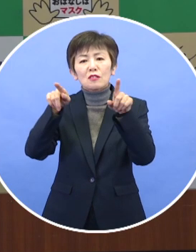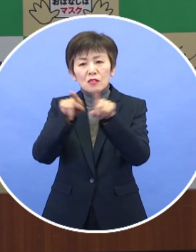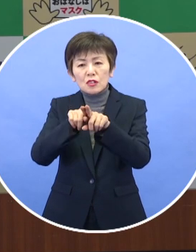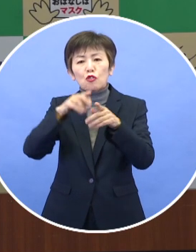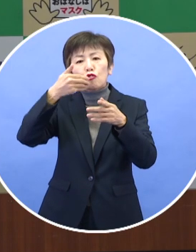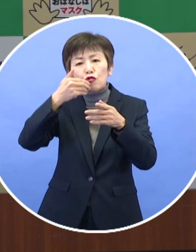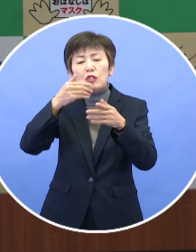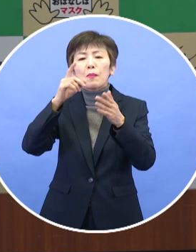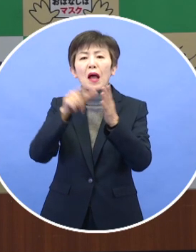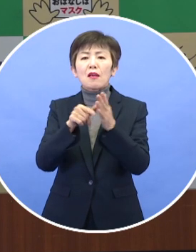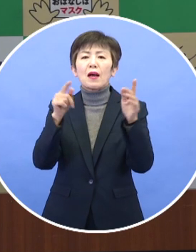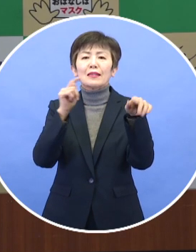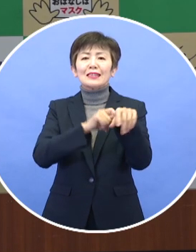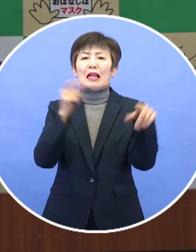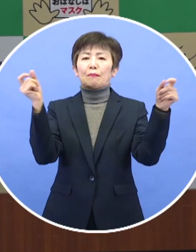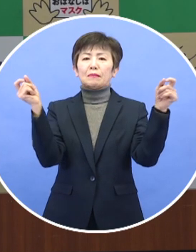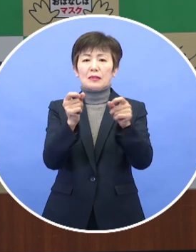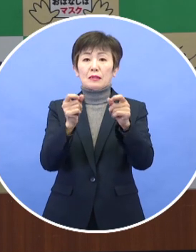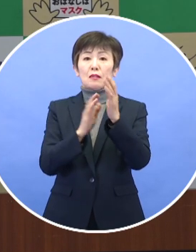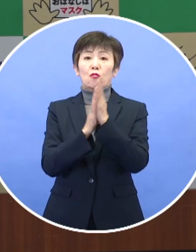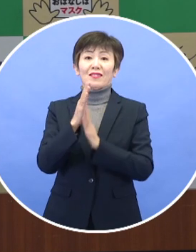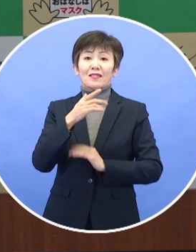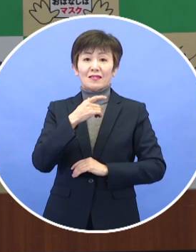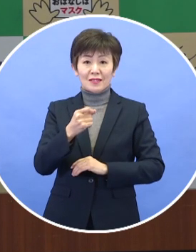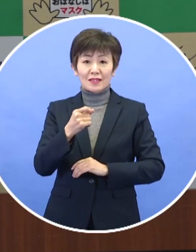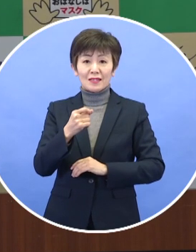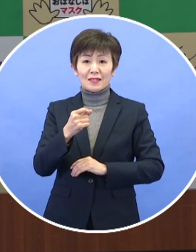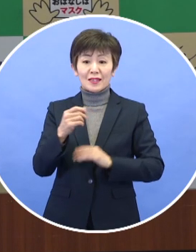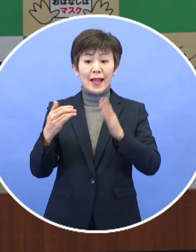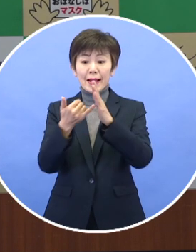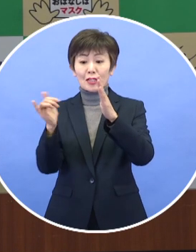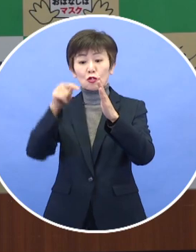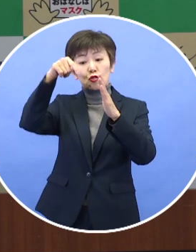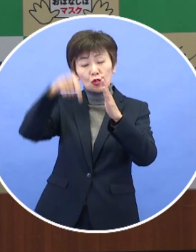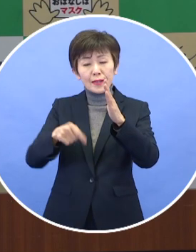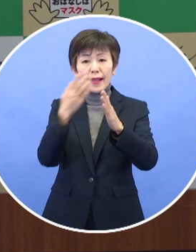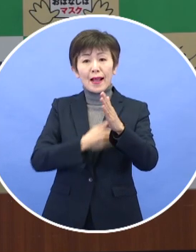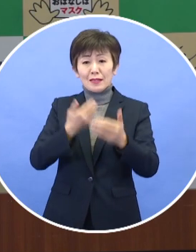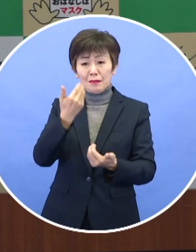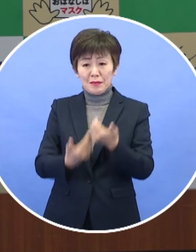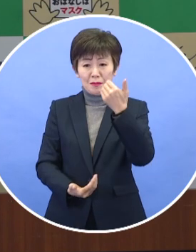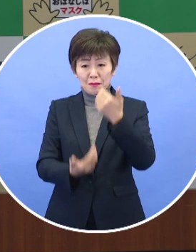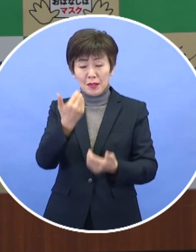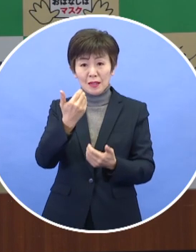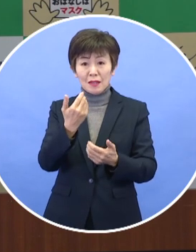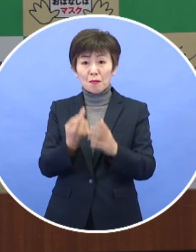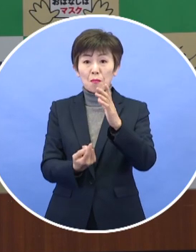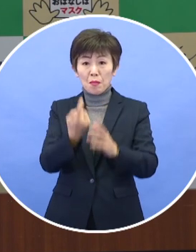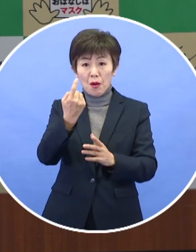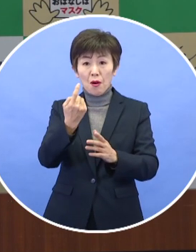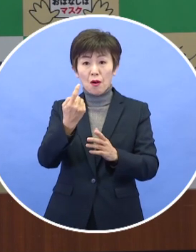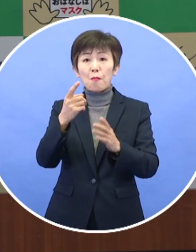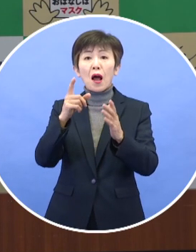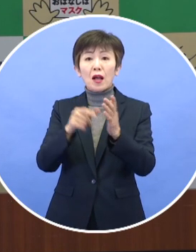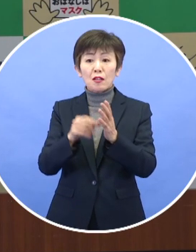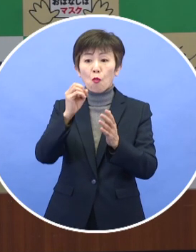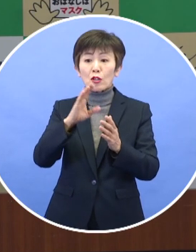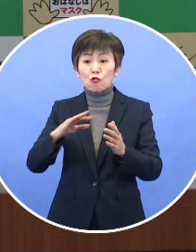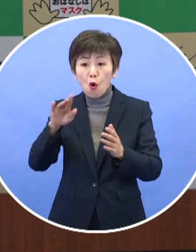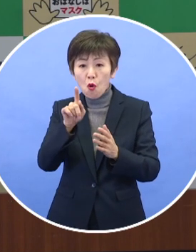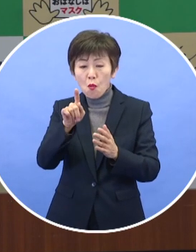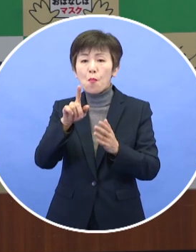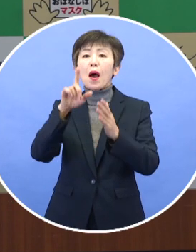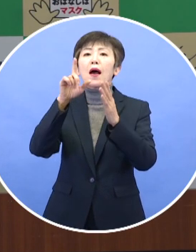も、ご家族の中にですね、体調不良の方がいるということは、オミクロンの場合自分ももう感染している可能性